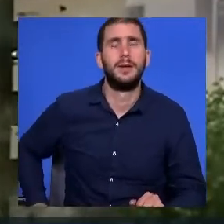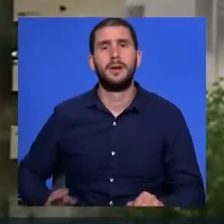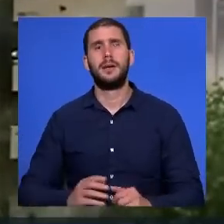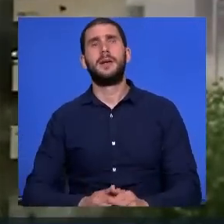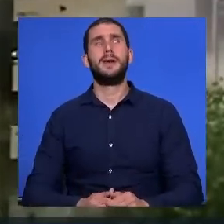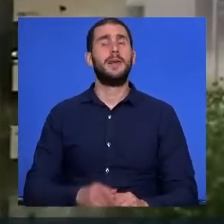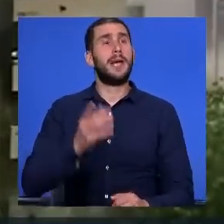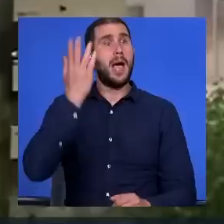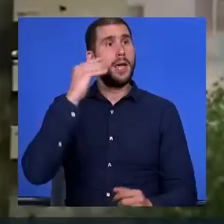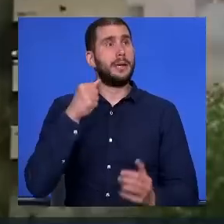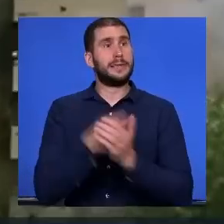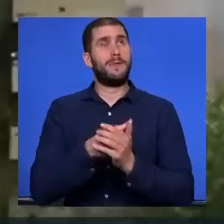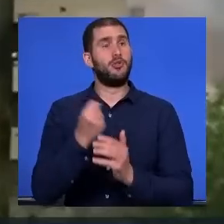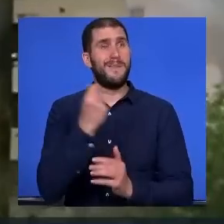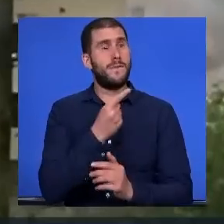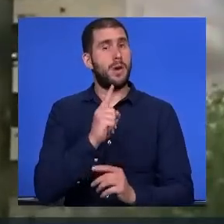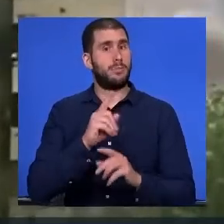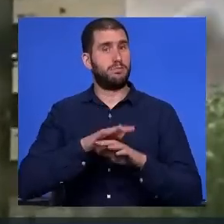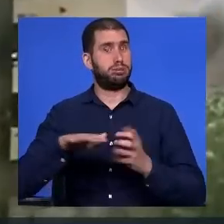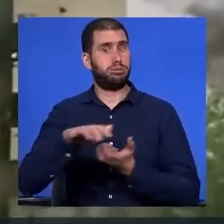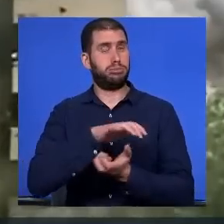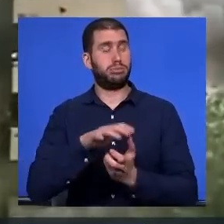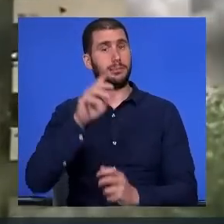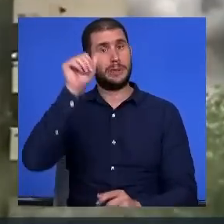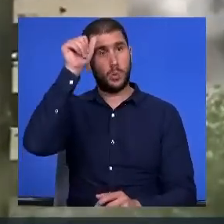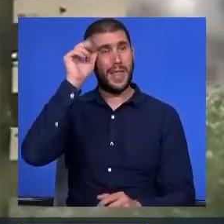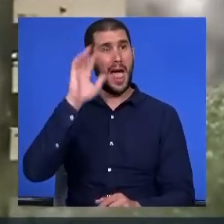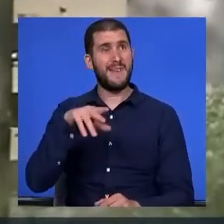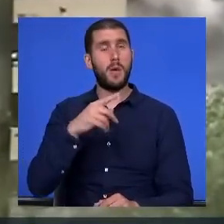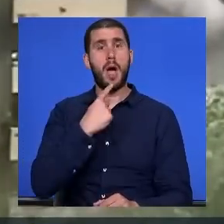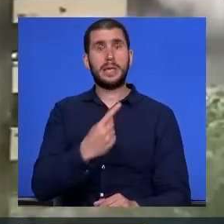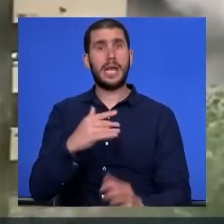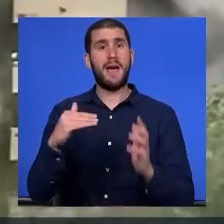זה היה עוד סוף שבוע לא שקט בסודן, על אף ההכרזה על הפסקת